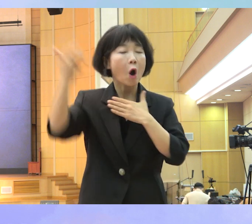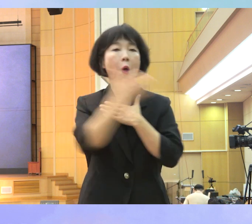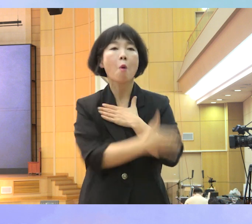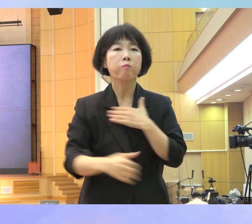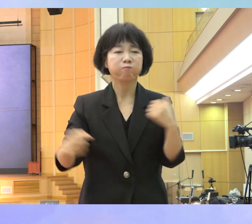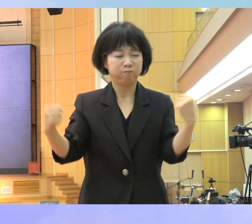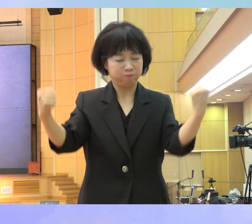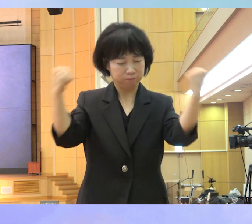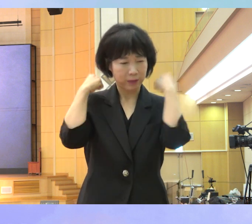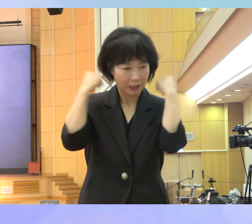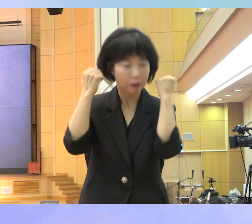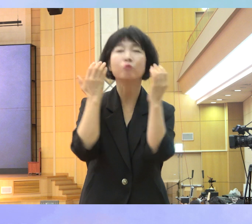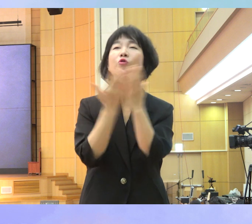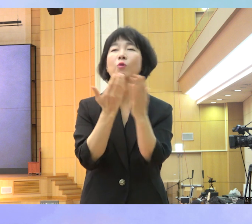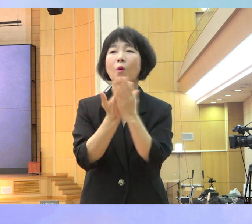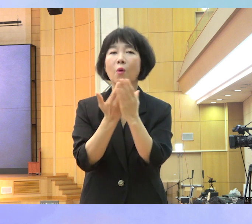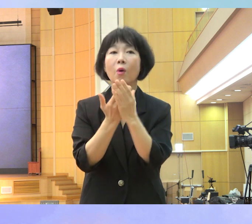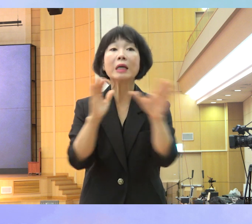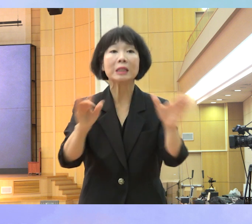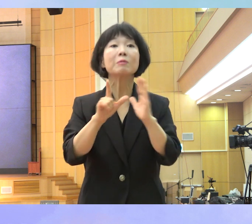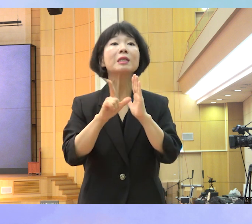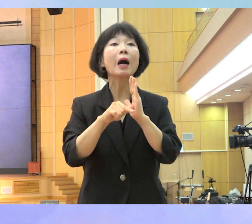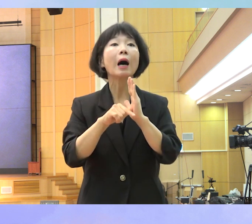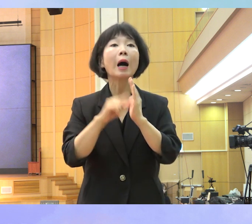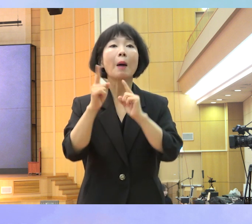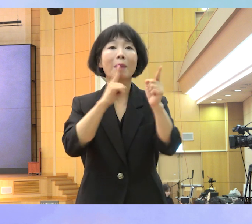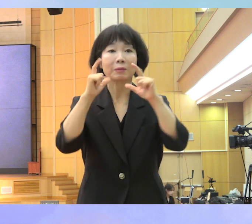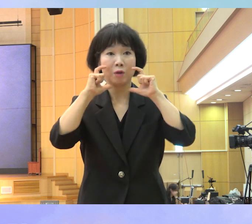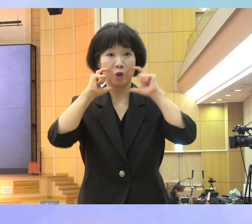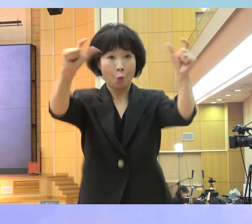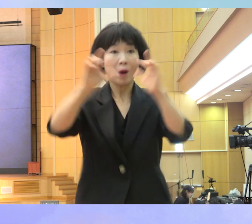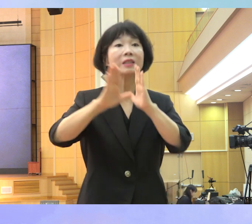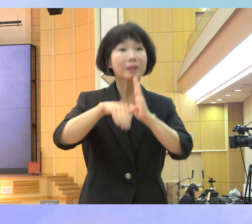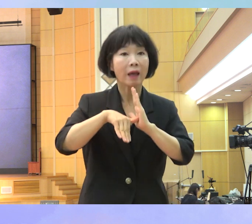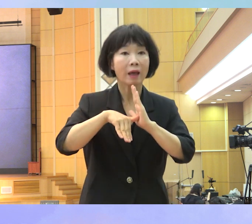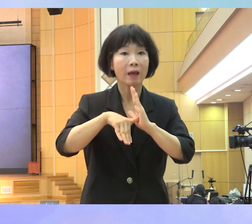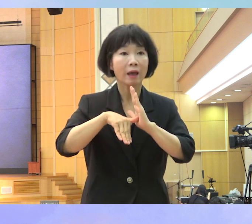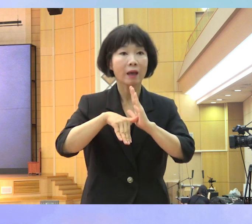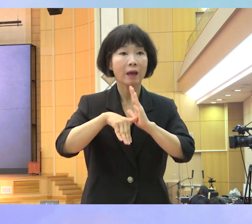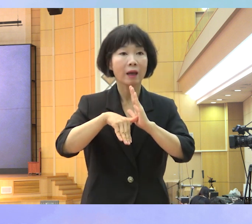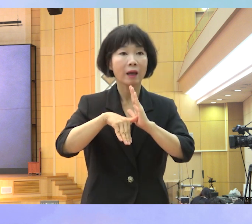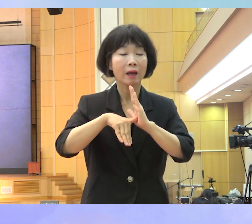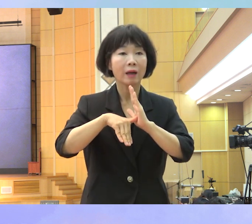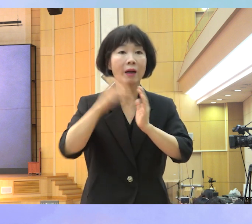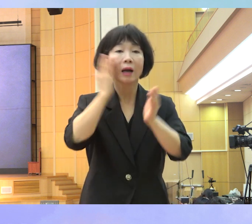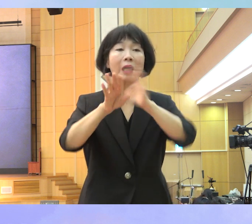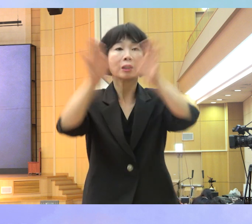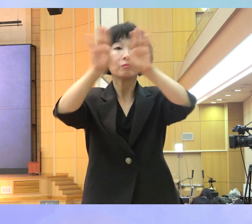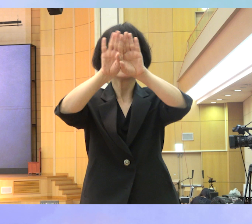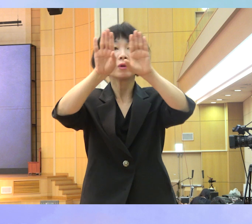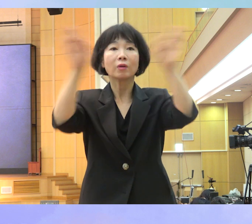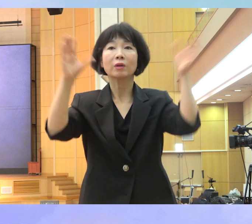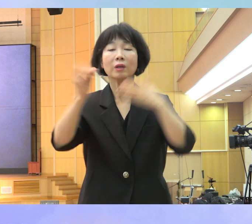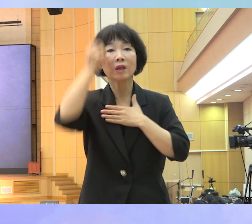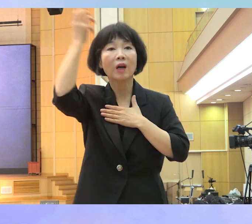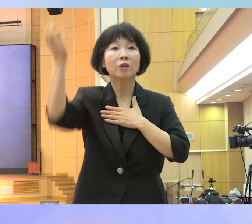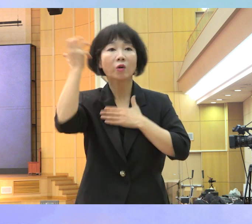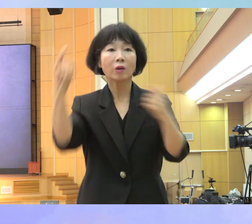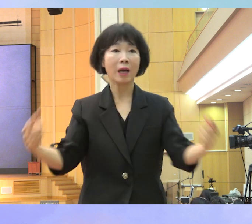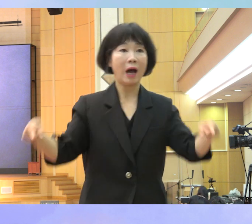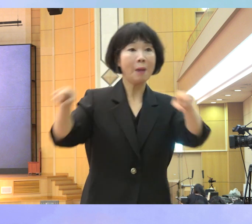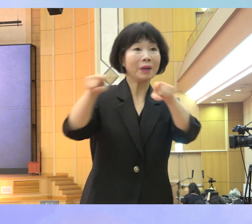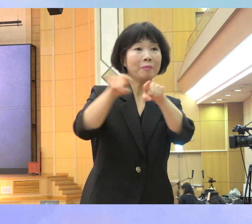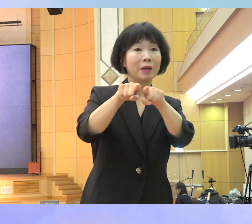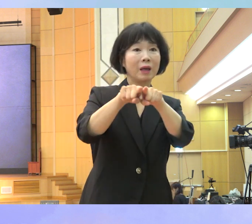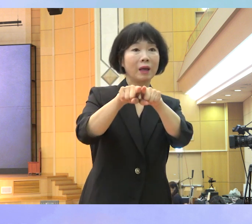강건케 하시고 또 이 시간에 말씀을 대언하실 귀한 목사님에게도 하늘 물려주시고 성령님이 함께